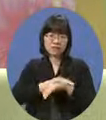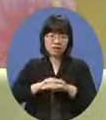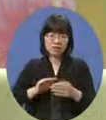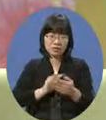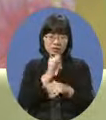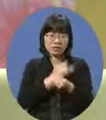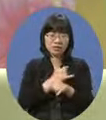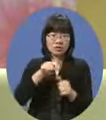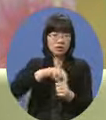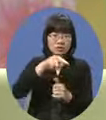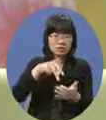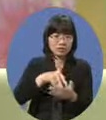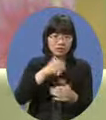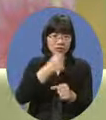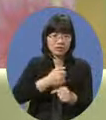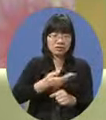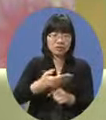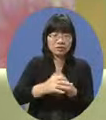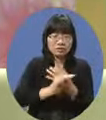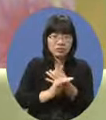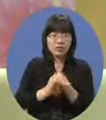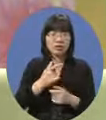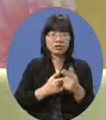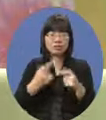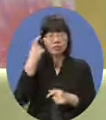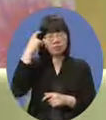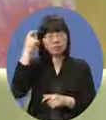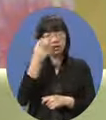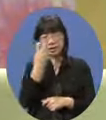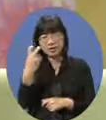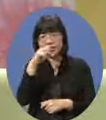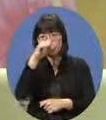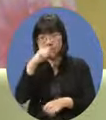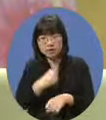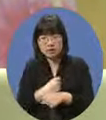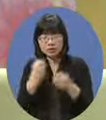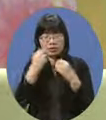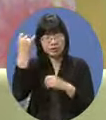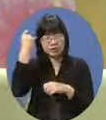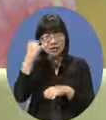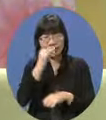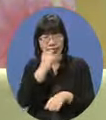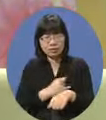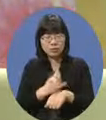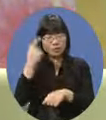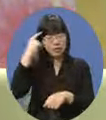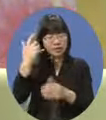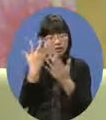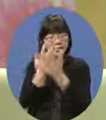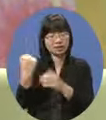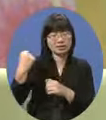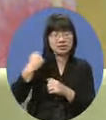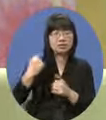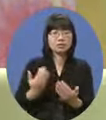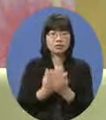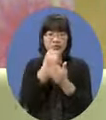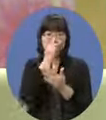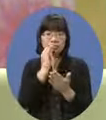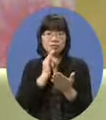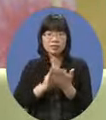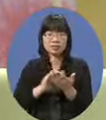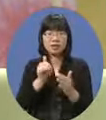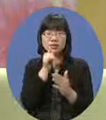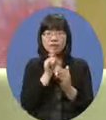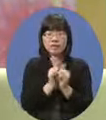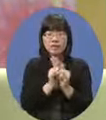있는 환경을 제공해 준다면 아이들은 더 머리가 좋아지고 더 창의력 있고 더 상상력이 풍부해지겠죠. 그래서 저희가 소개해 드릴